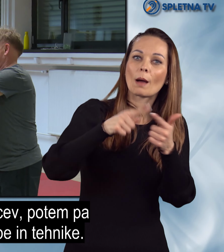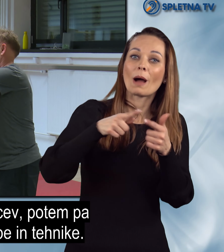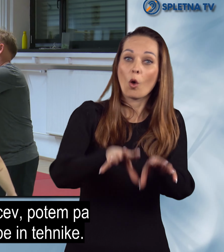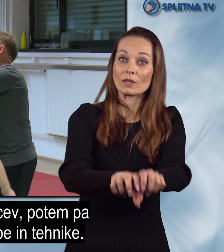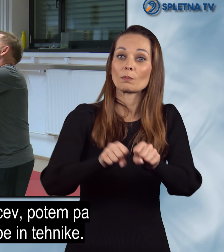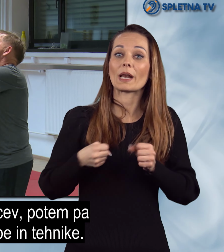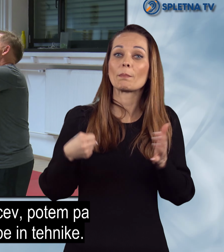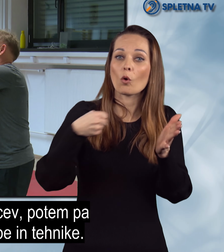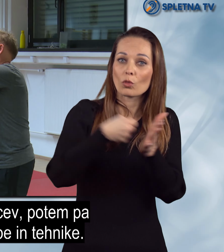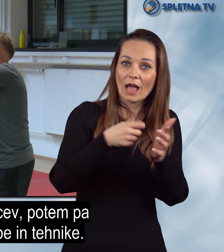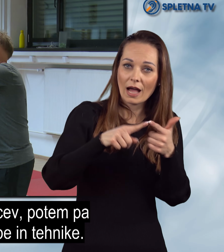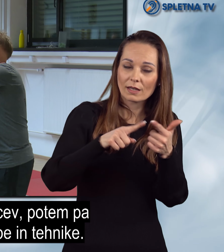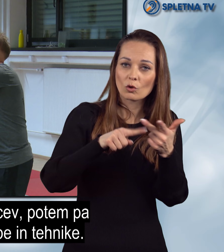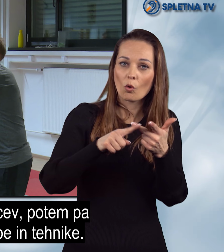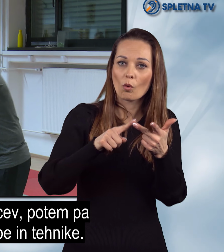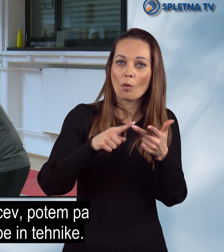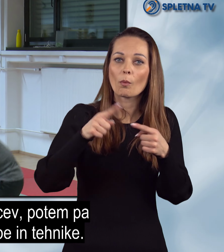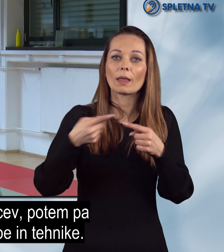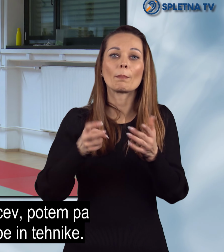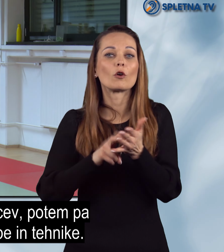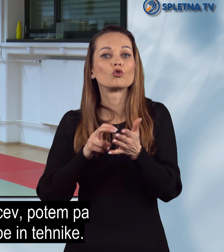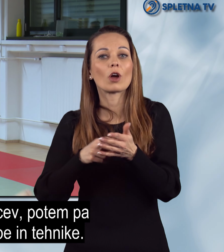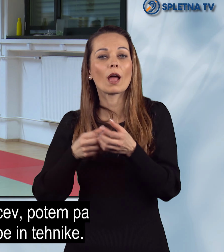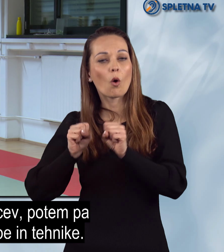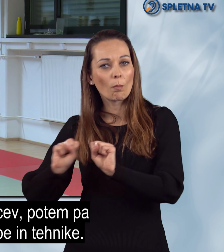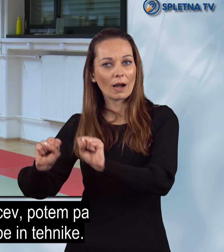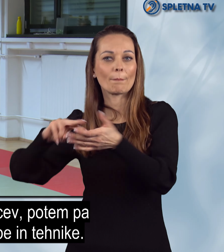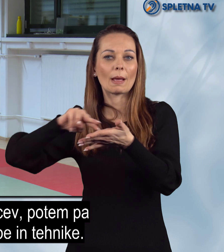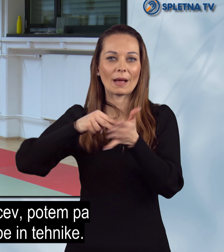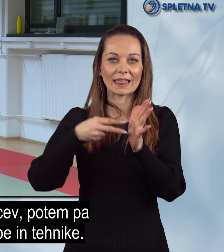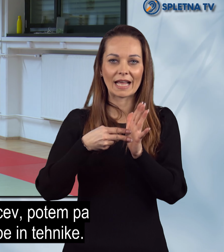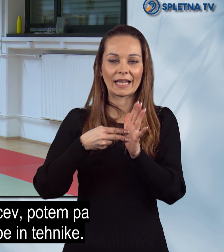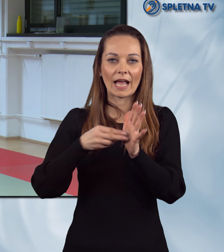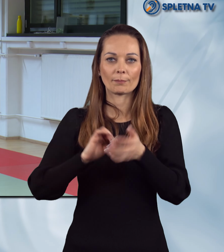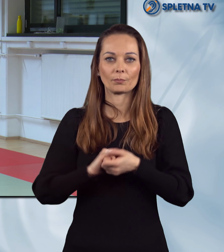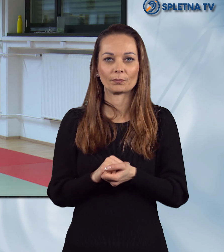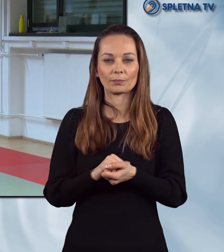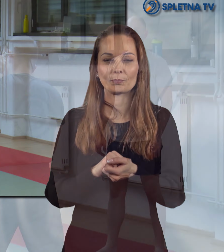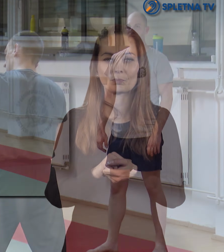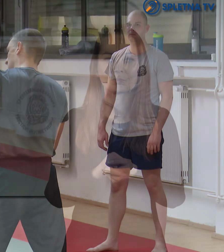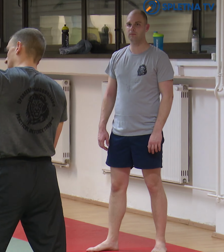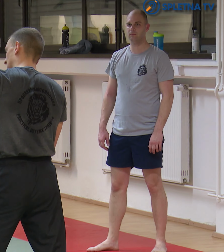malo sprejemanja udarcev, potem pa gremo na obrambe in tehnike.